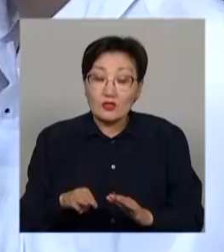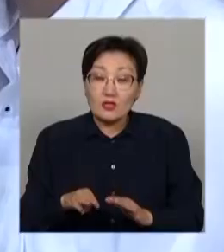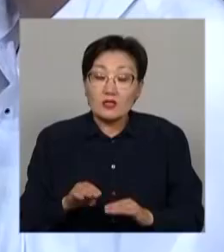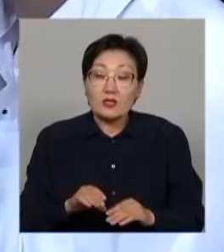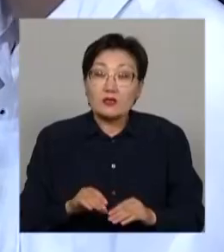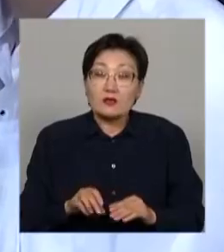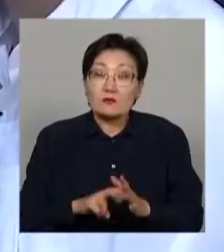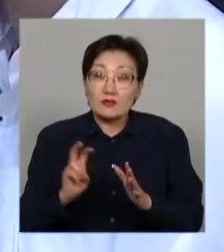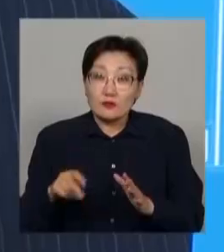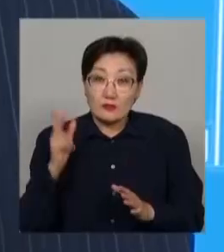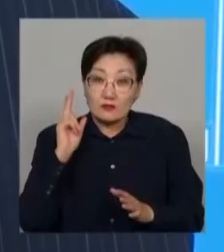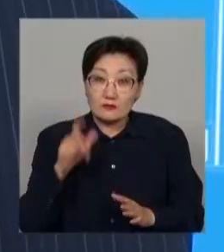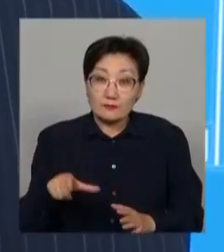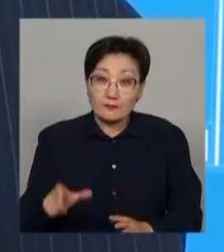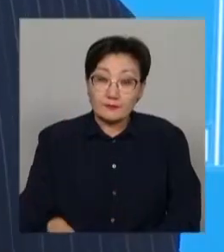посла.